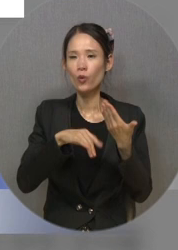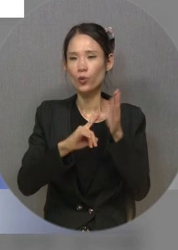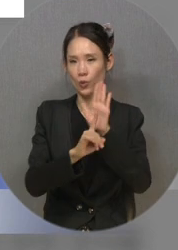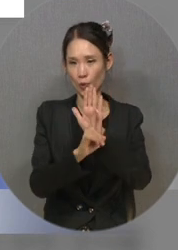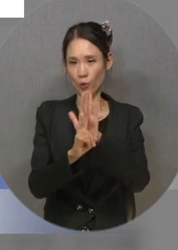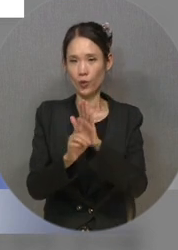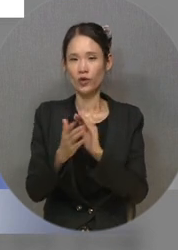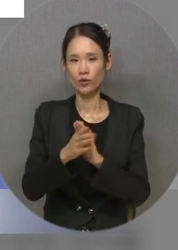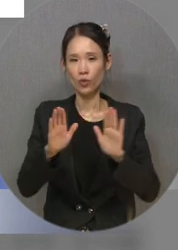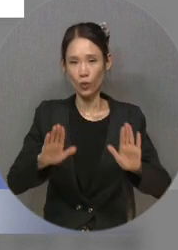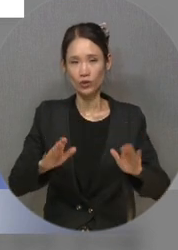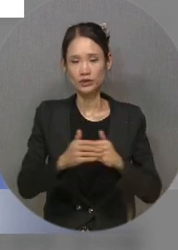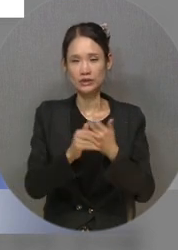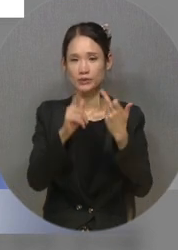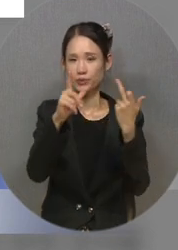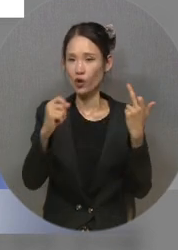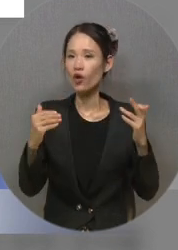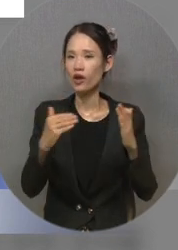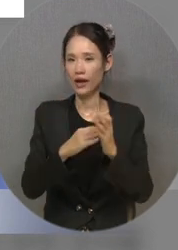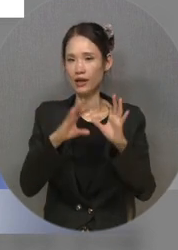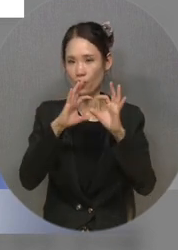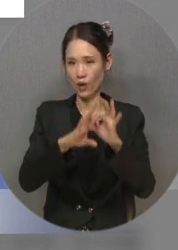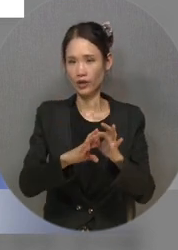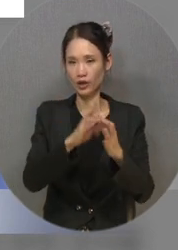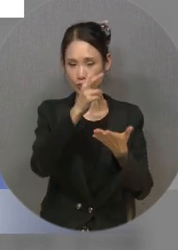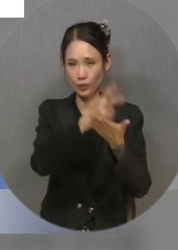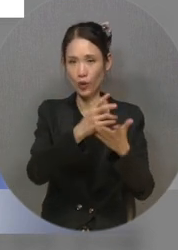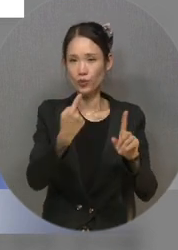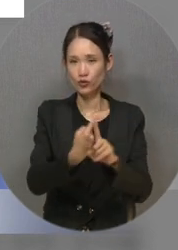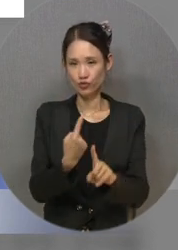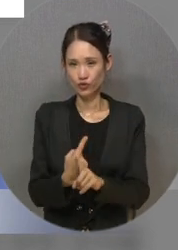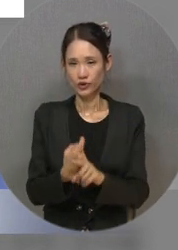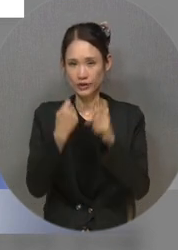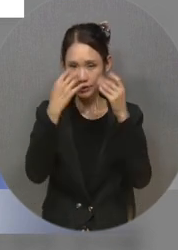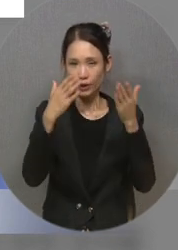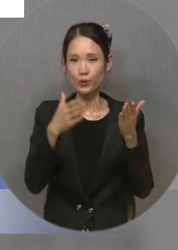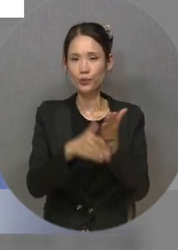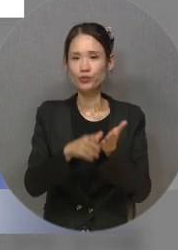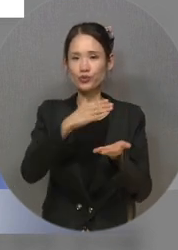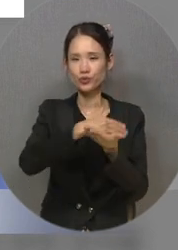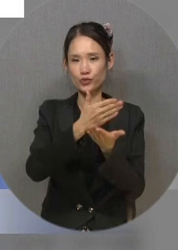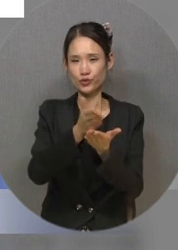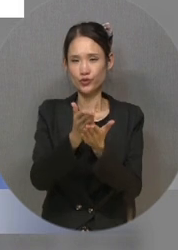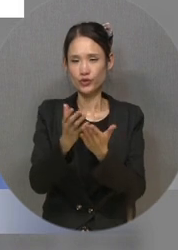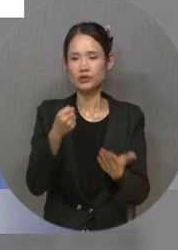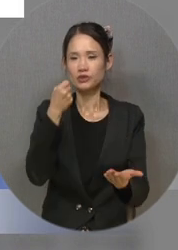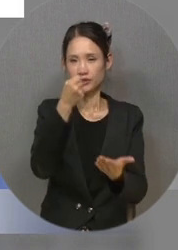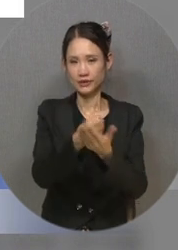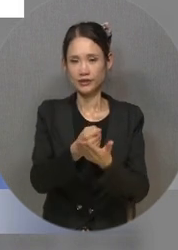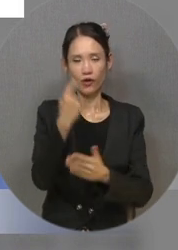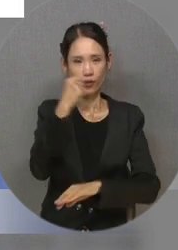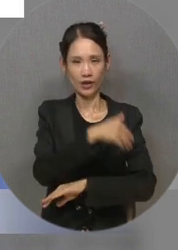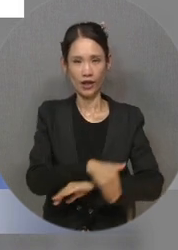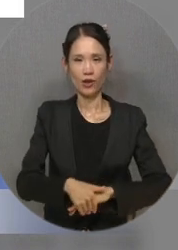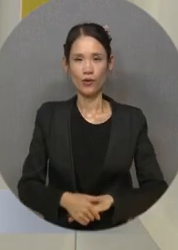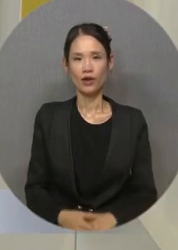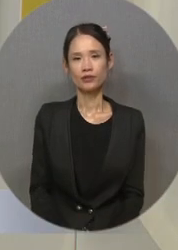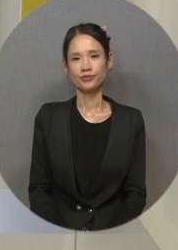오는 12월까지 관련 규정을 개정에 신규 품목으로 정식 지정할 예정입니다